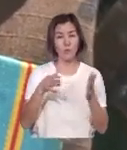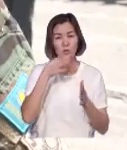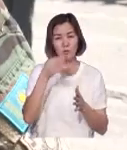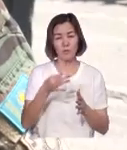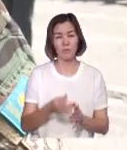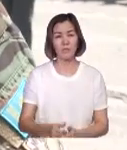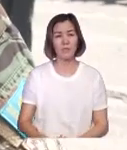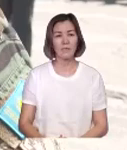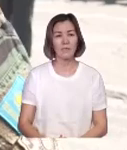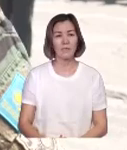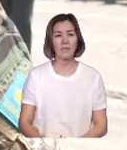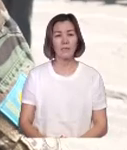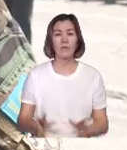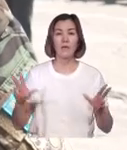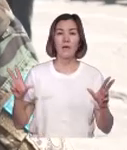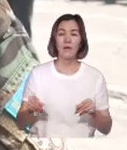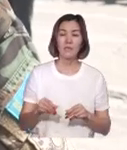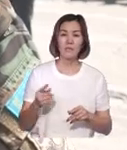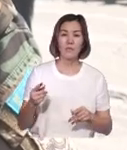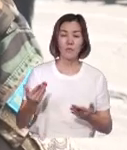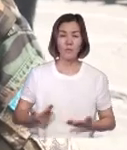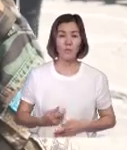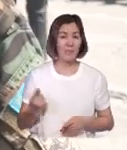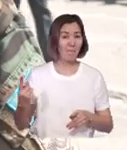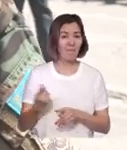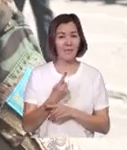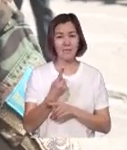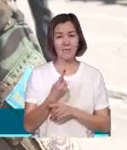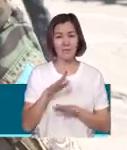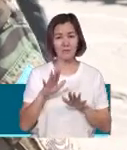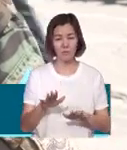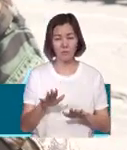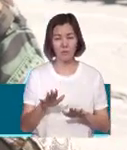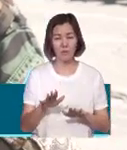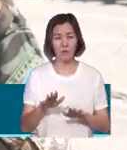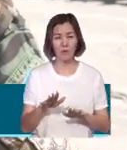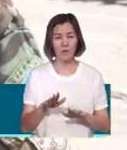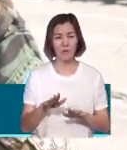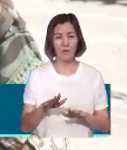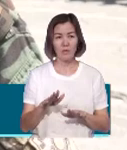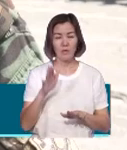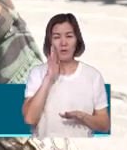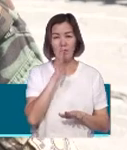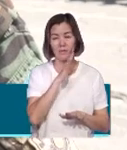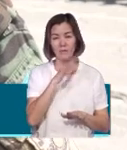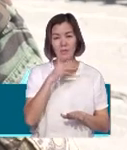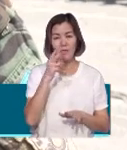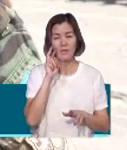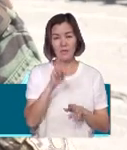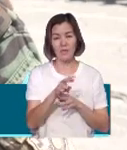біледі. Ол ант енді өмірде бір рет қабылдайды ғой. Тілермен ата-аналарға осы келіп